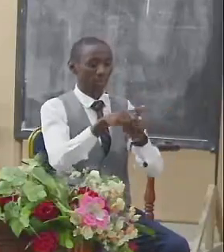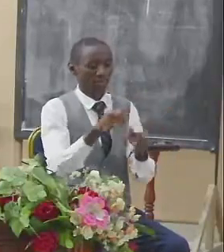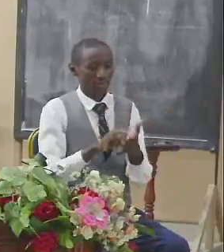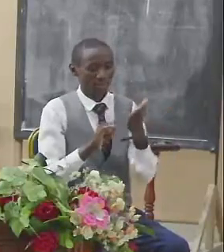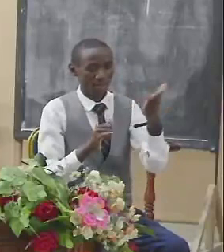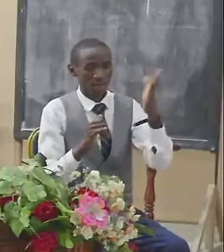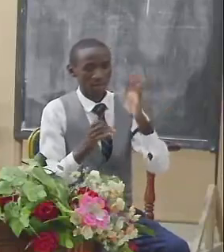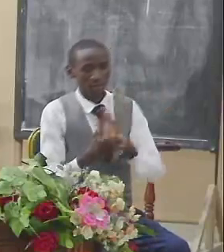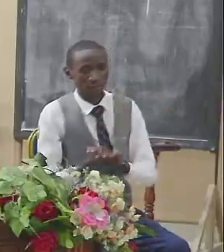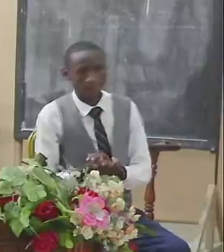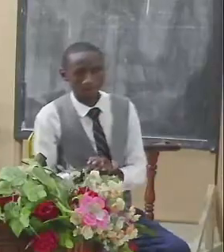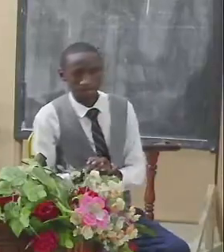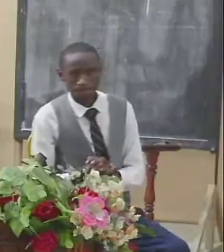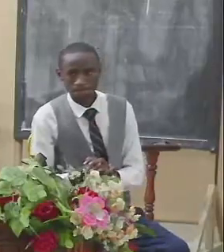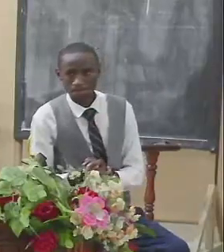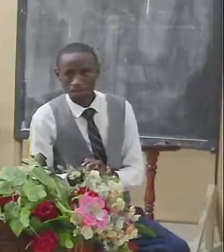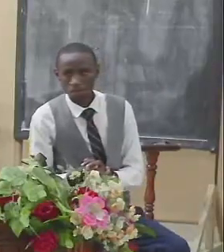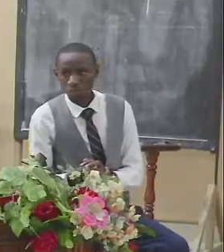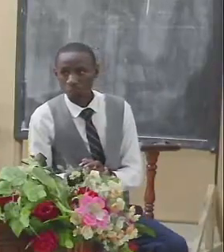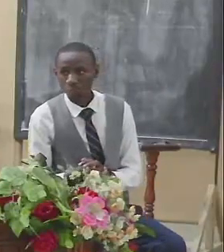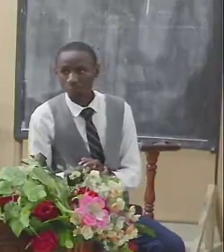vile.